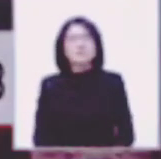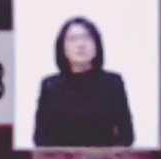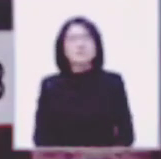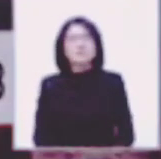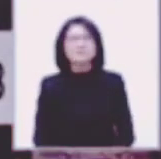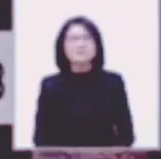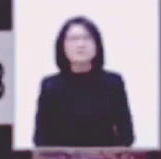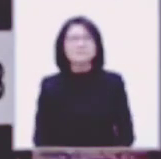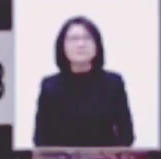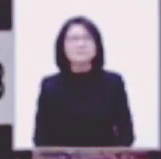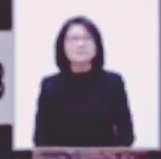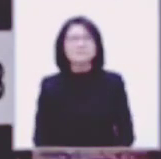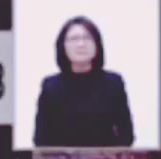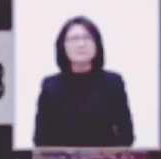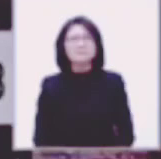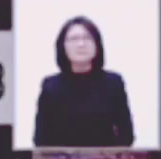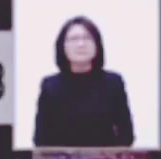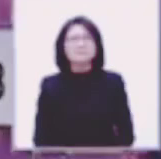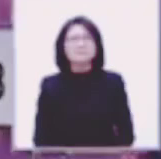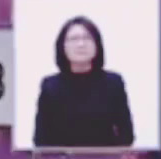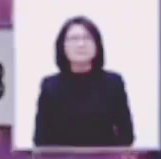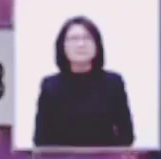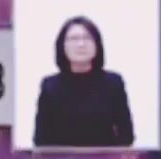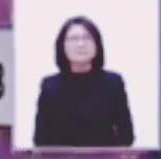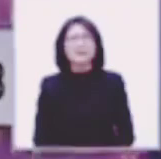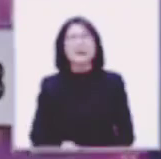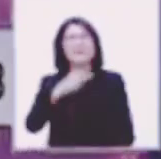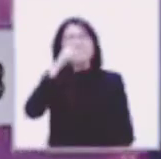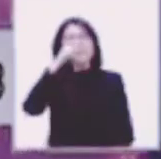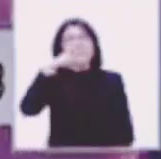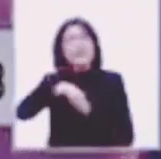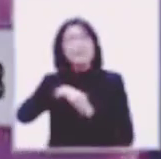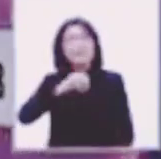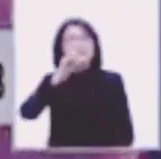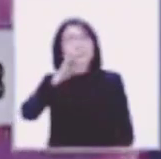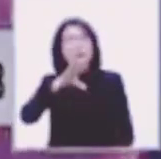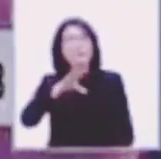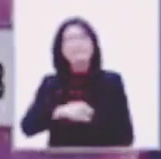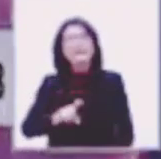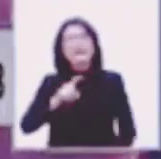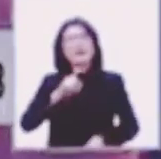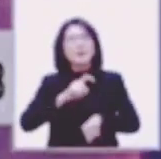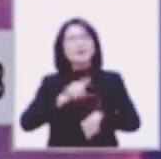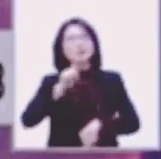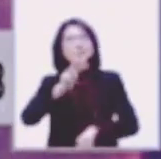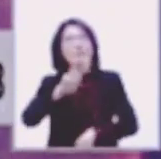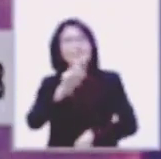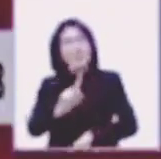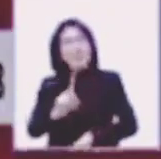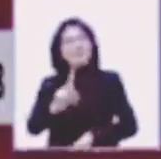Kami persilakan kepada calon wakil presiden nomor urut 3 Bapak Mahfud MD untuk menjawab. Waktu Bapak 2 menit, silakan.